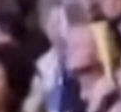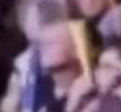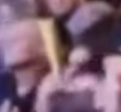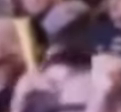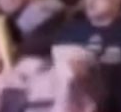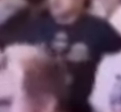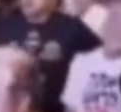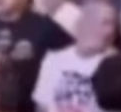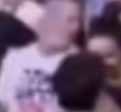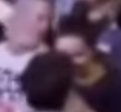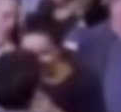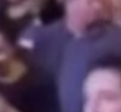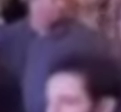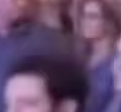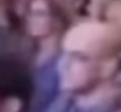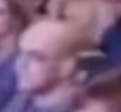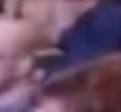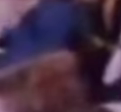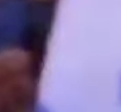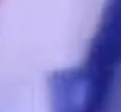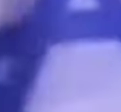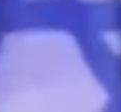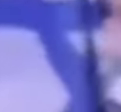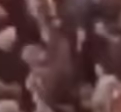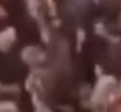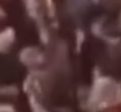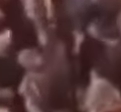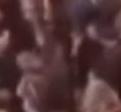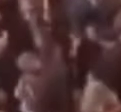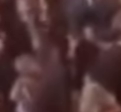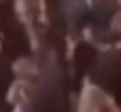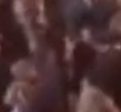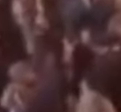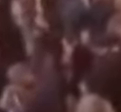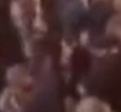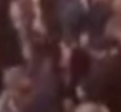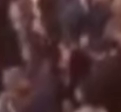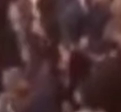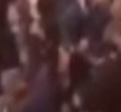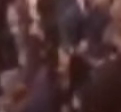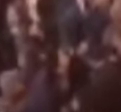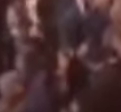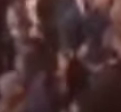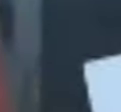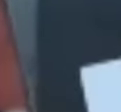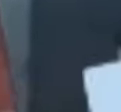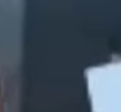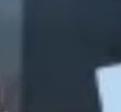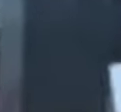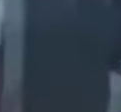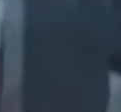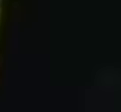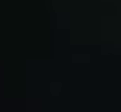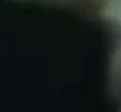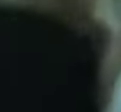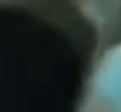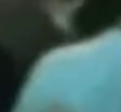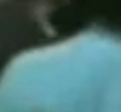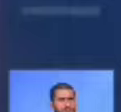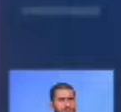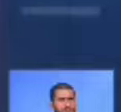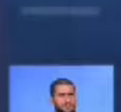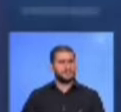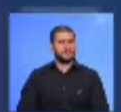של המדינה. לא מפתיע. חרפה חרפתית. הם משדרים מכאן, אם כבר העלית את זה מכל מקום ובחופשיות. בכל אופן, הרבה מאוד